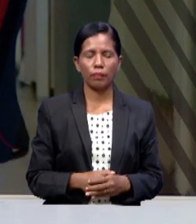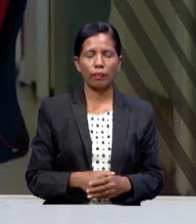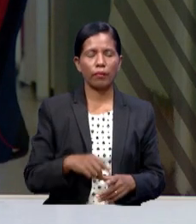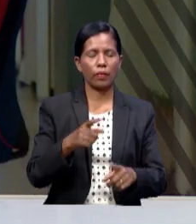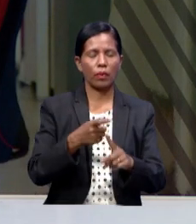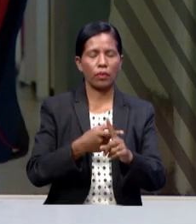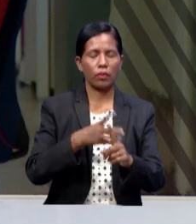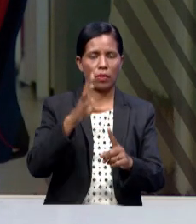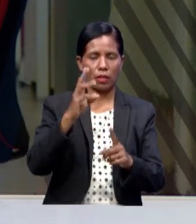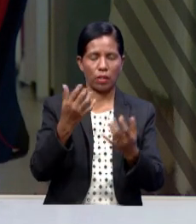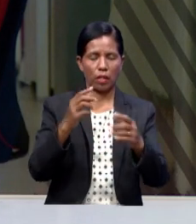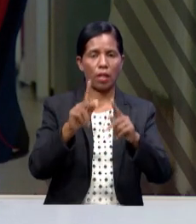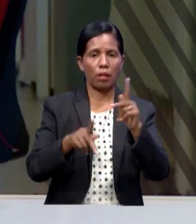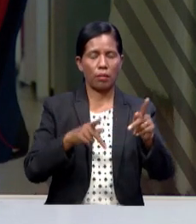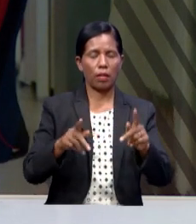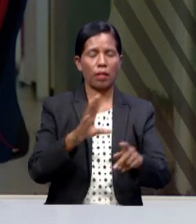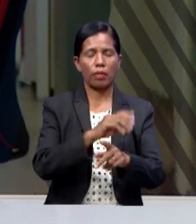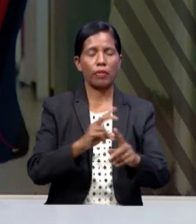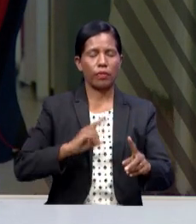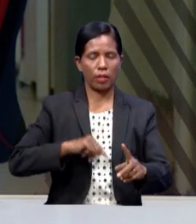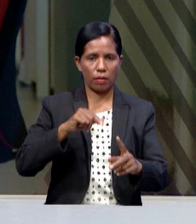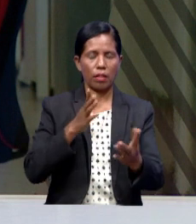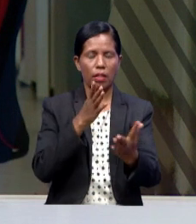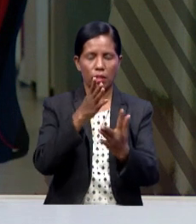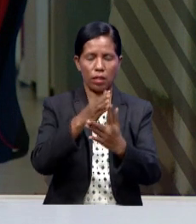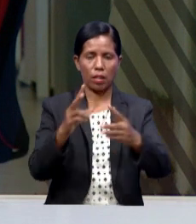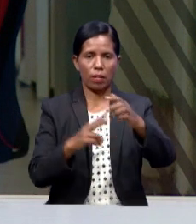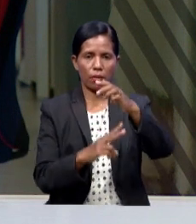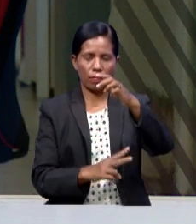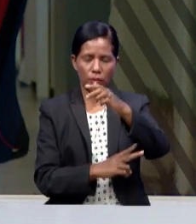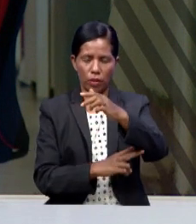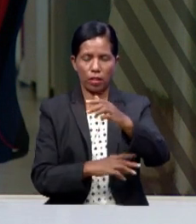pulang ni kumni dari VKK bele ase sahika sponte buanurak.